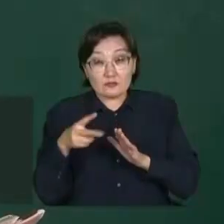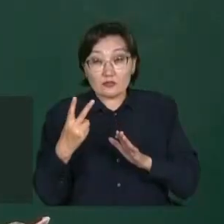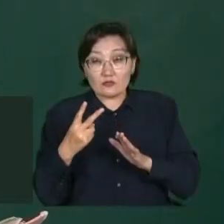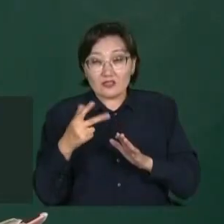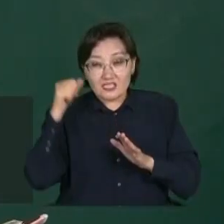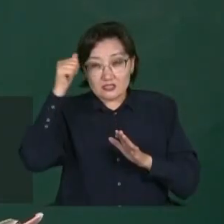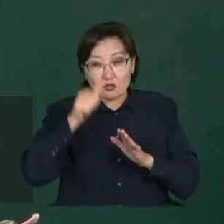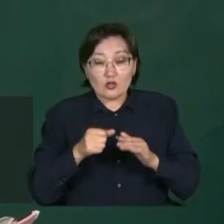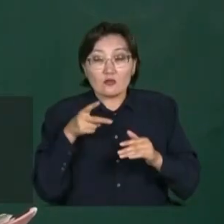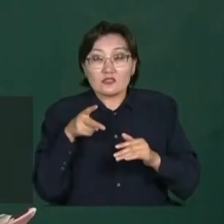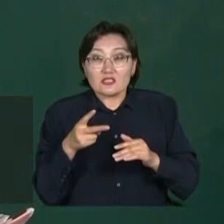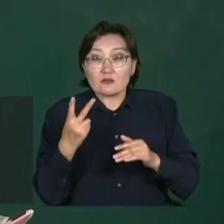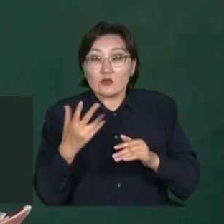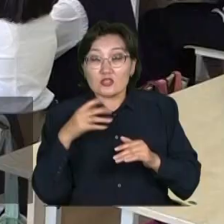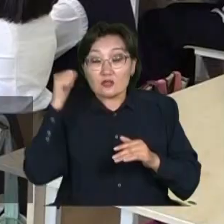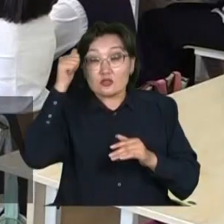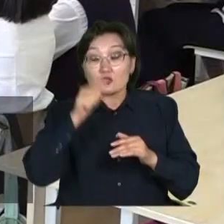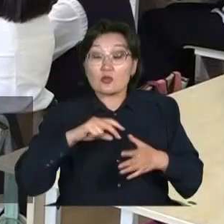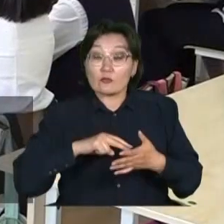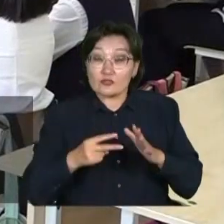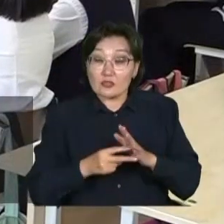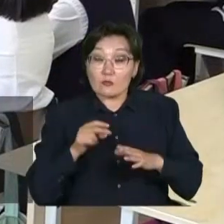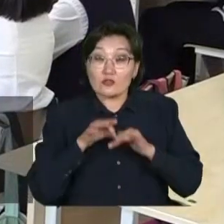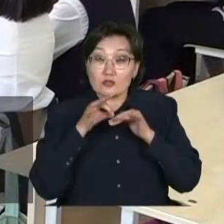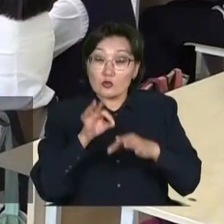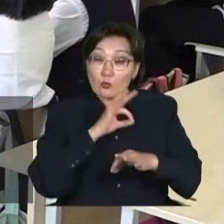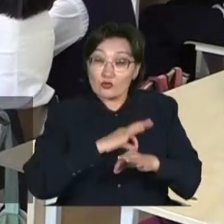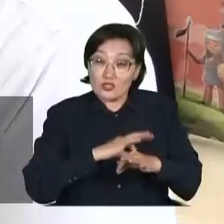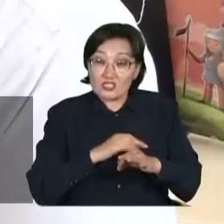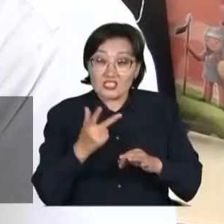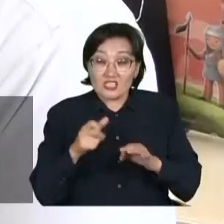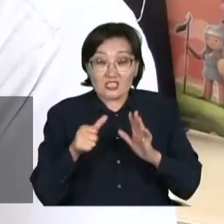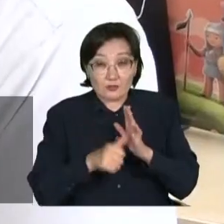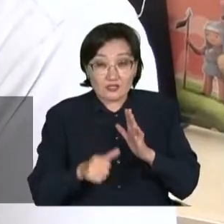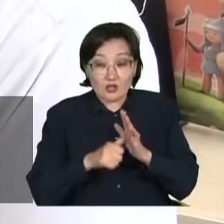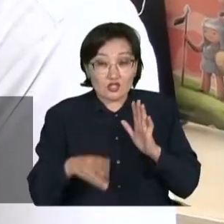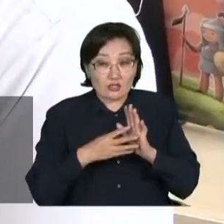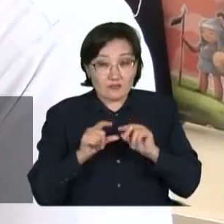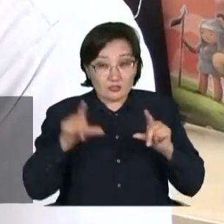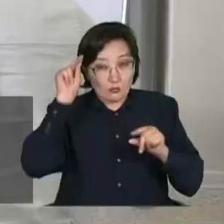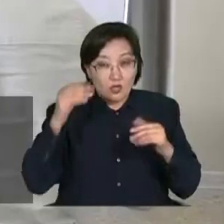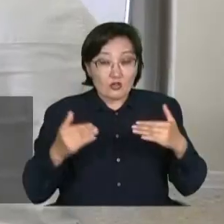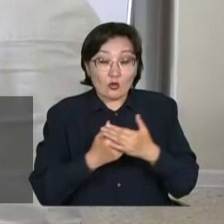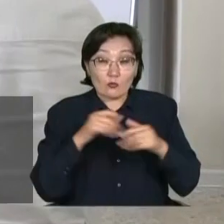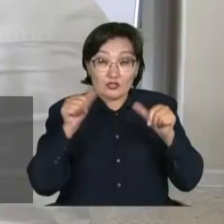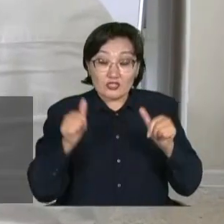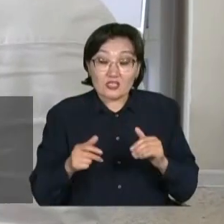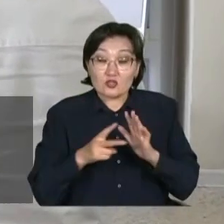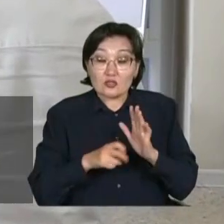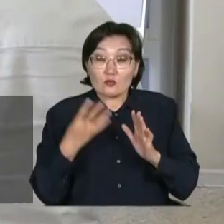2023 году. До 2025 года планируется ввести в эксплуатацию 369 школ нового формата на